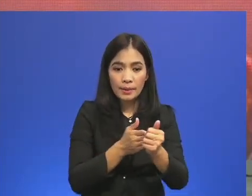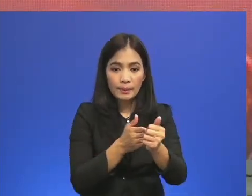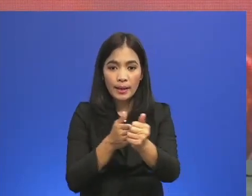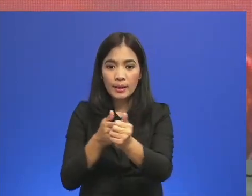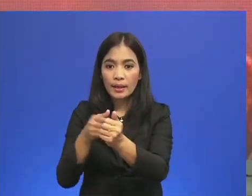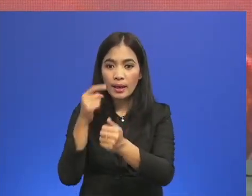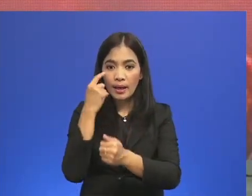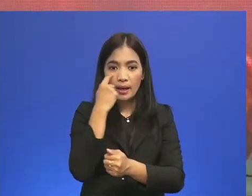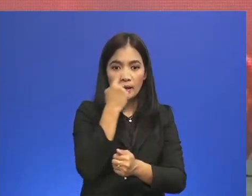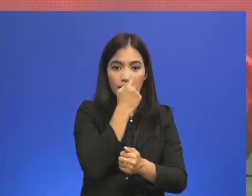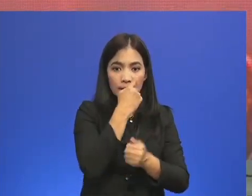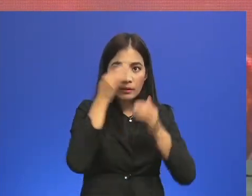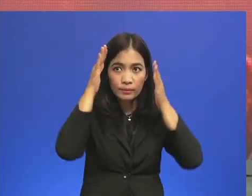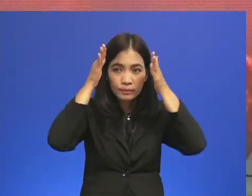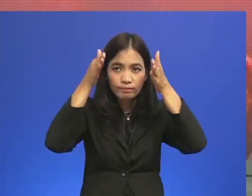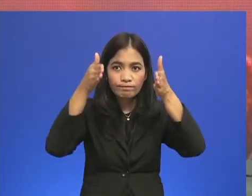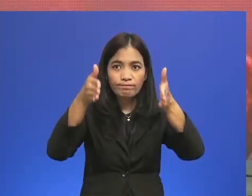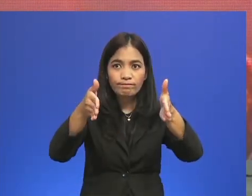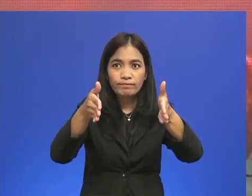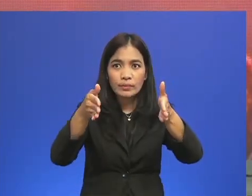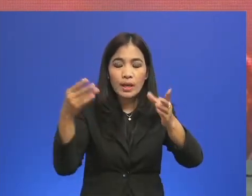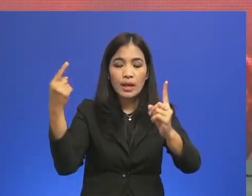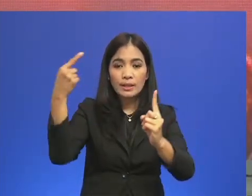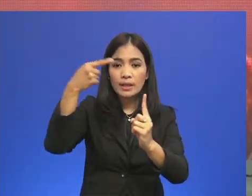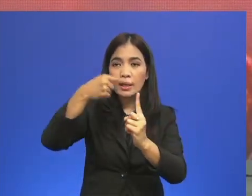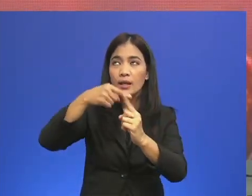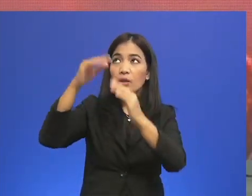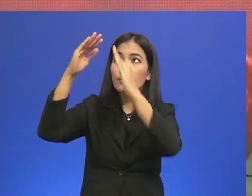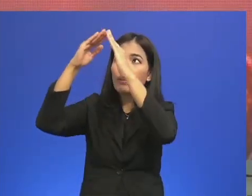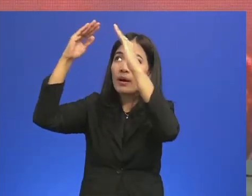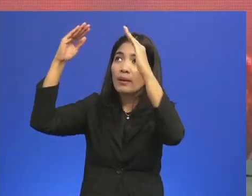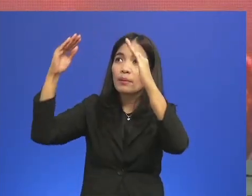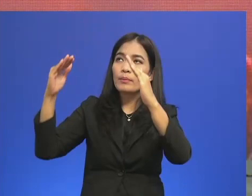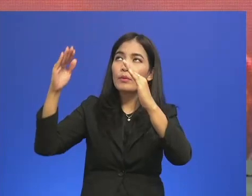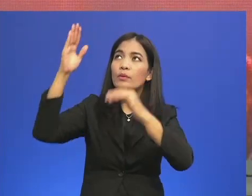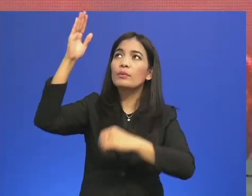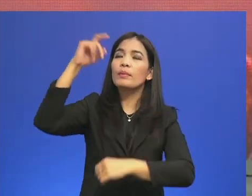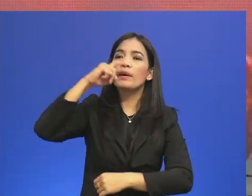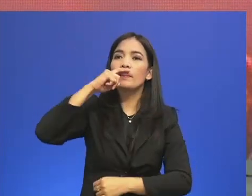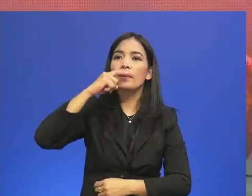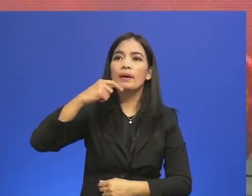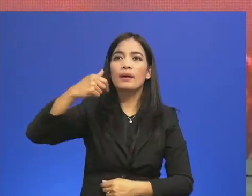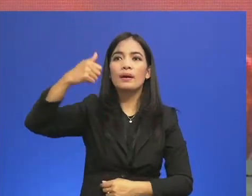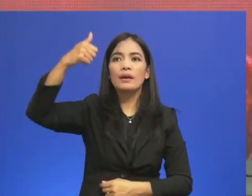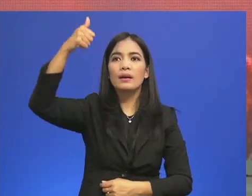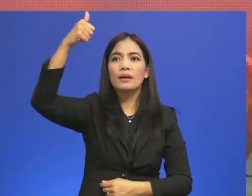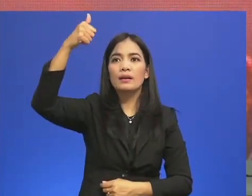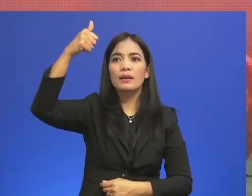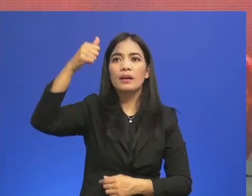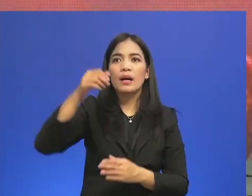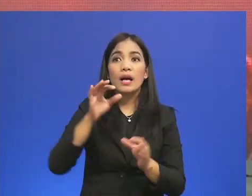Arahkan pandangku hanya ke rumahmu Bapa,